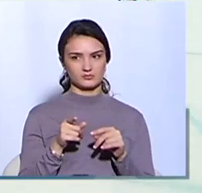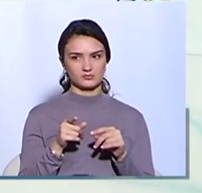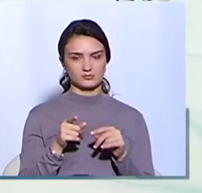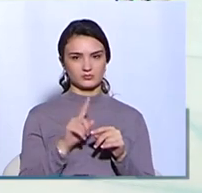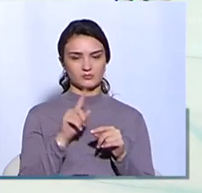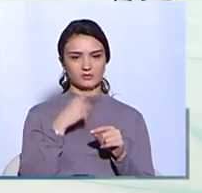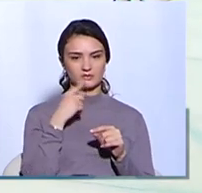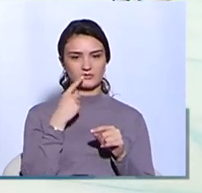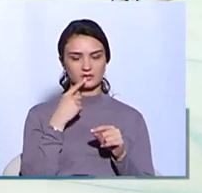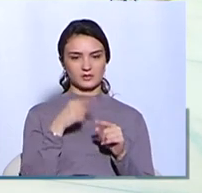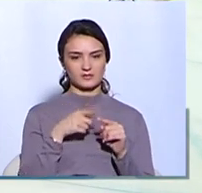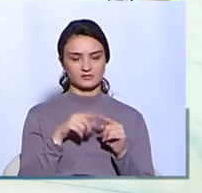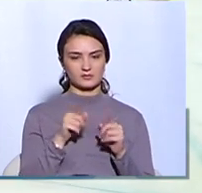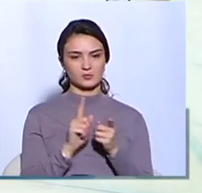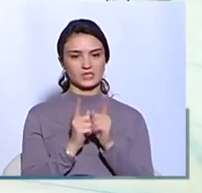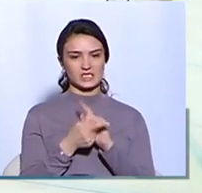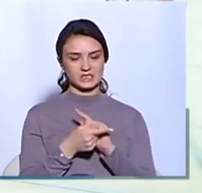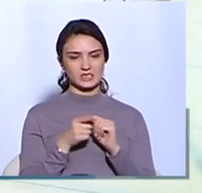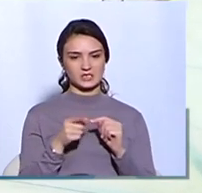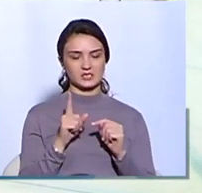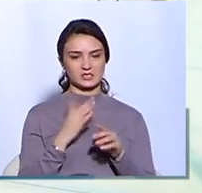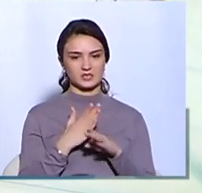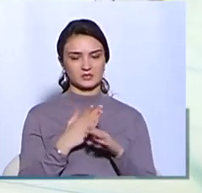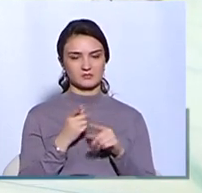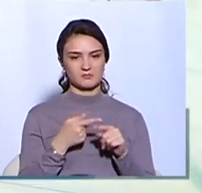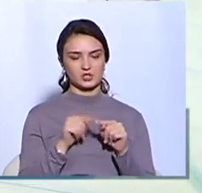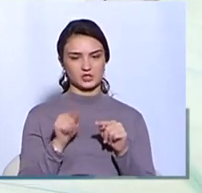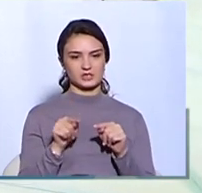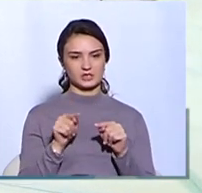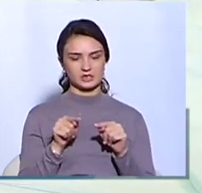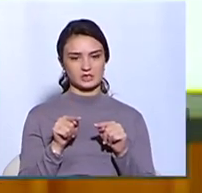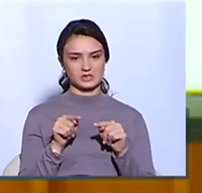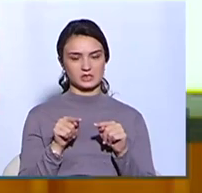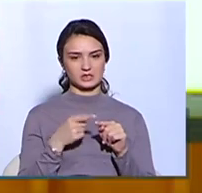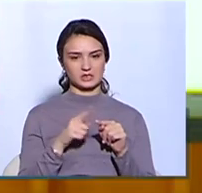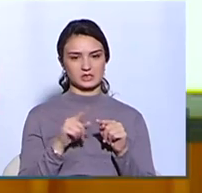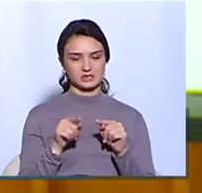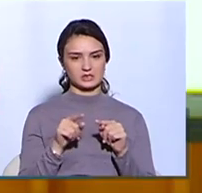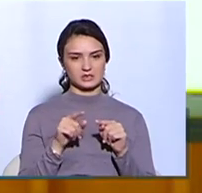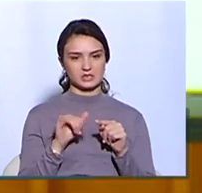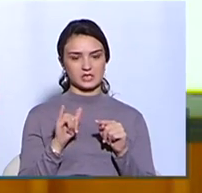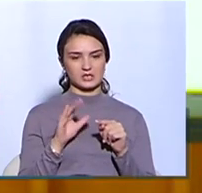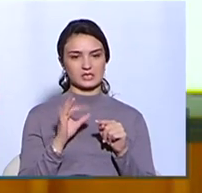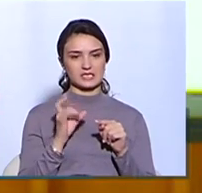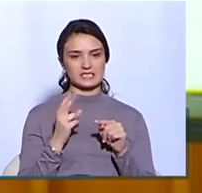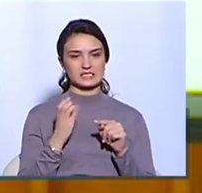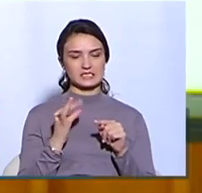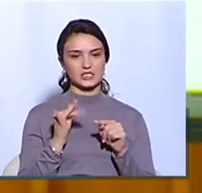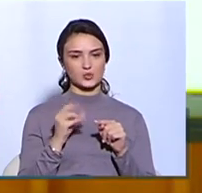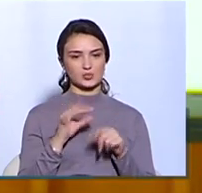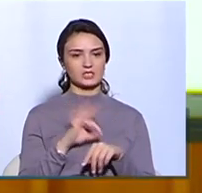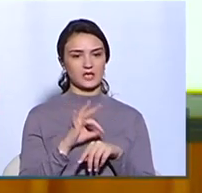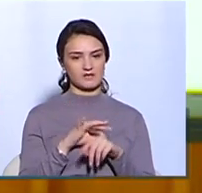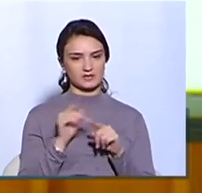პოპულარულად რო ვთქვა, თორე მუტაცია ასე ვთქვა მომხდარი, მაშინ და ეს გამომჩნდა, ეს არის ავტოსომო რეცესიული